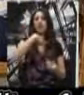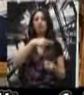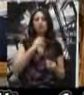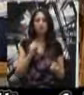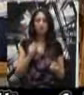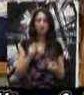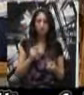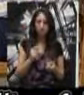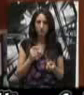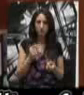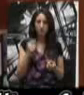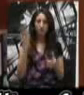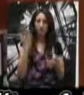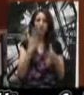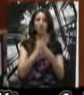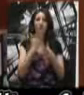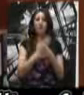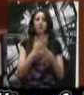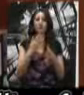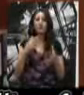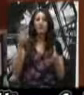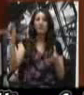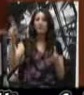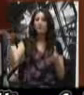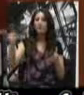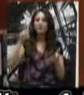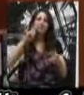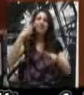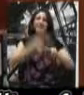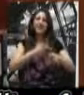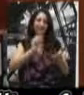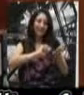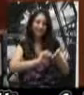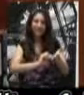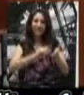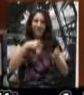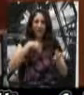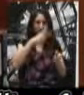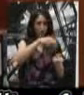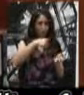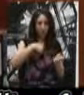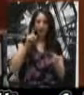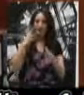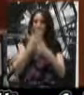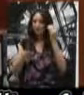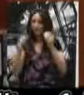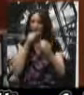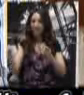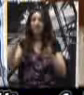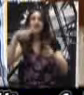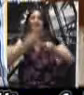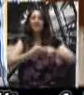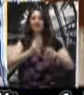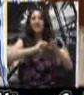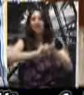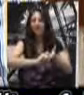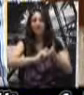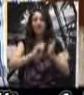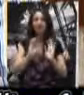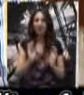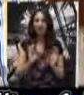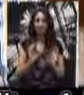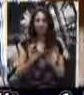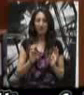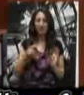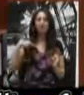بنتك برضو؟ يعني بيقول ضم يعني شاري وضم. شاري وضم. هي كانت ضامن ما